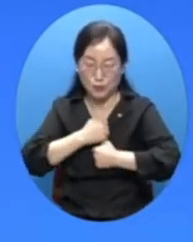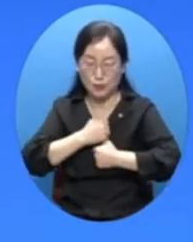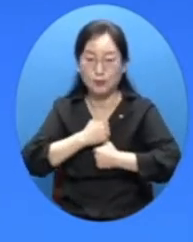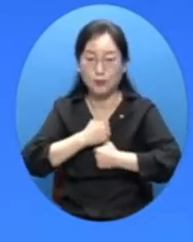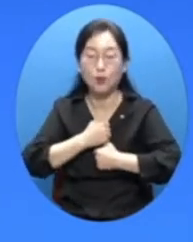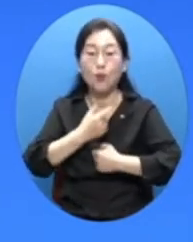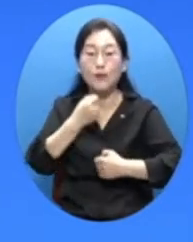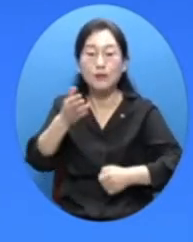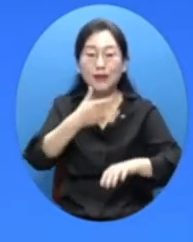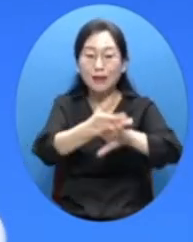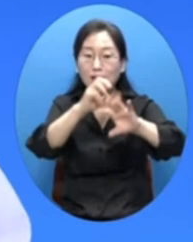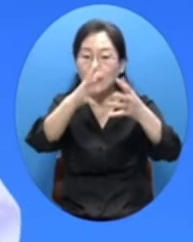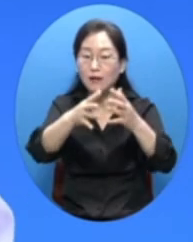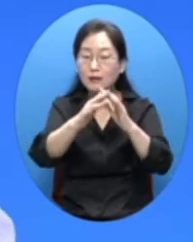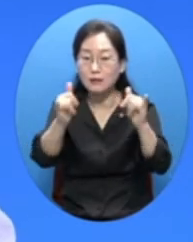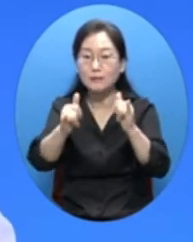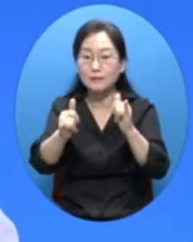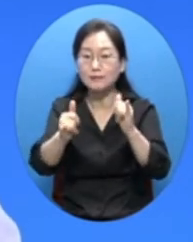이방 민족하고